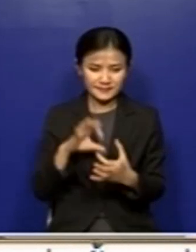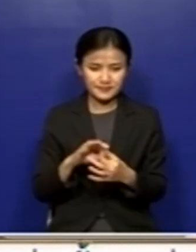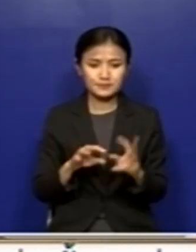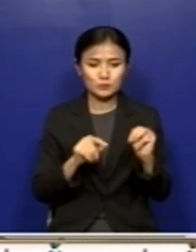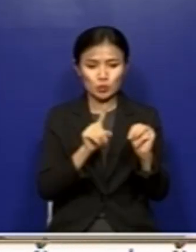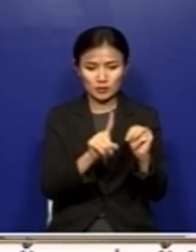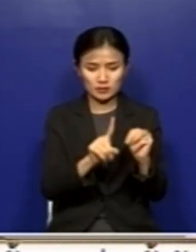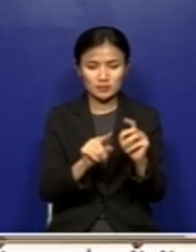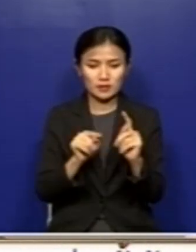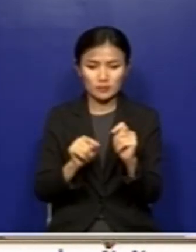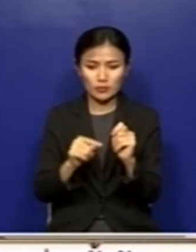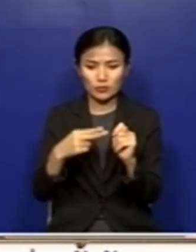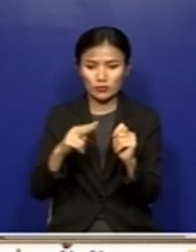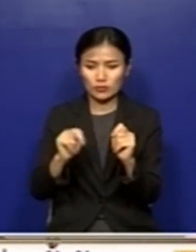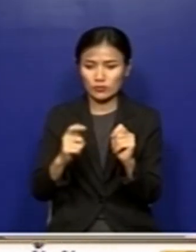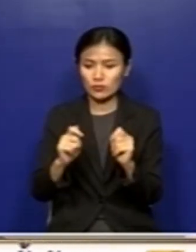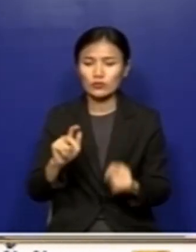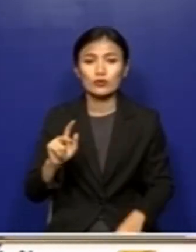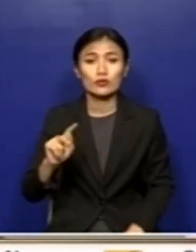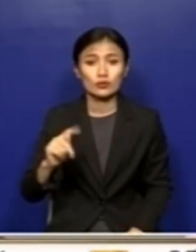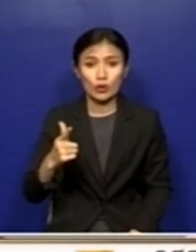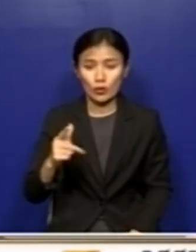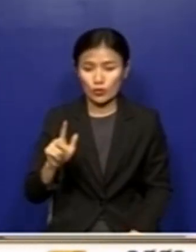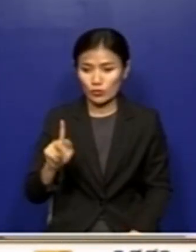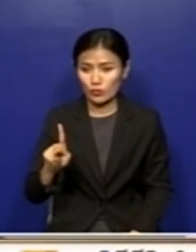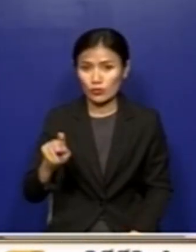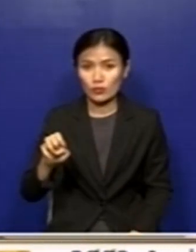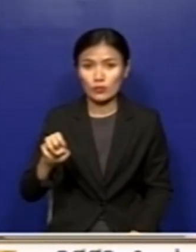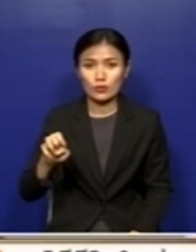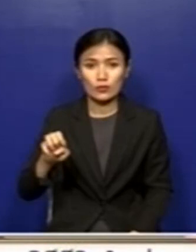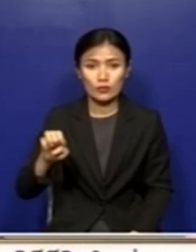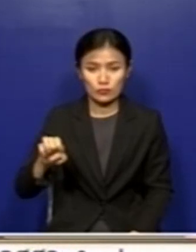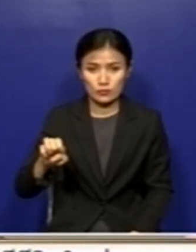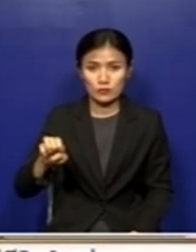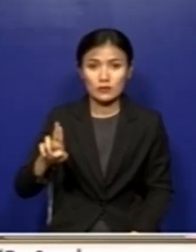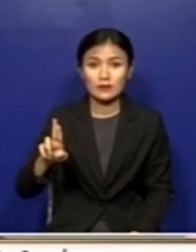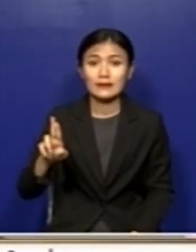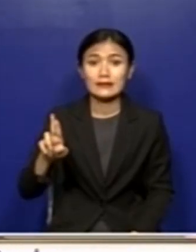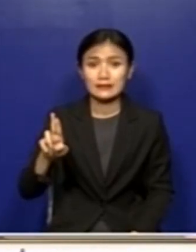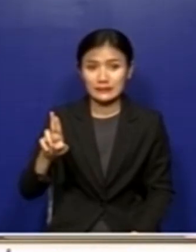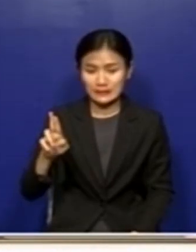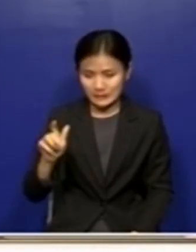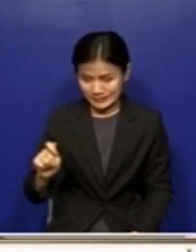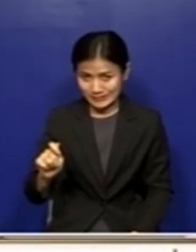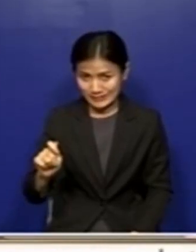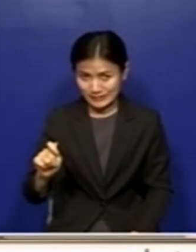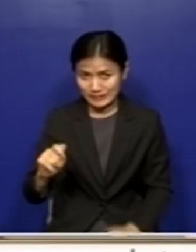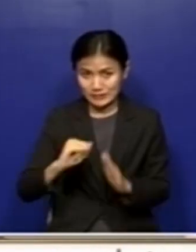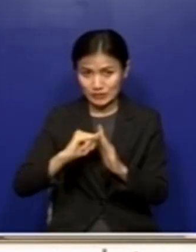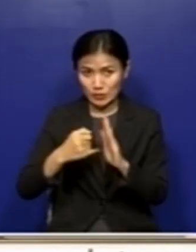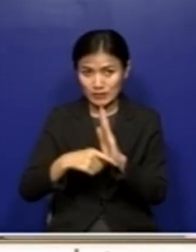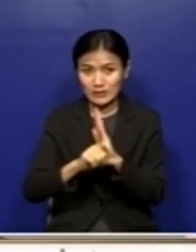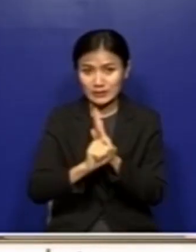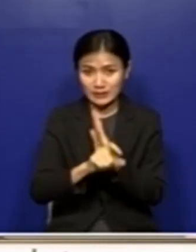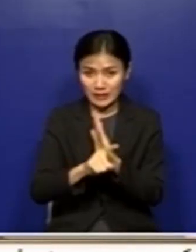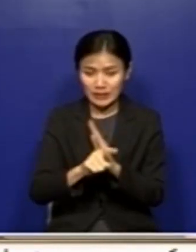ลหนองอึงอำเภอราศีสไลจังหวัดศรีสะเกษมันไม่มีน้ำแล้วค่ะท่านประธานมันมีแต่หญ้าไม่มีน้ำและตำบลนี้เป็นตำบลที่ค